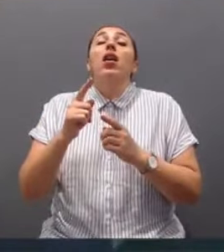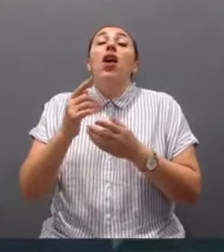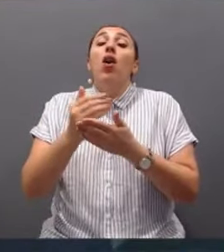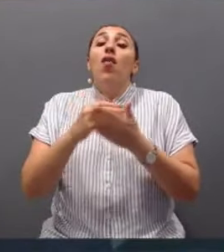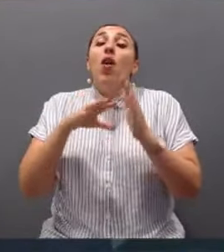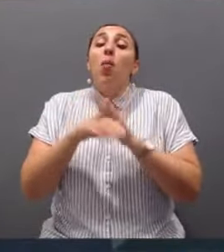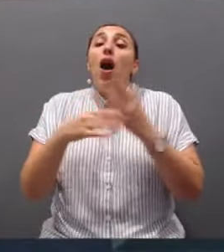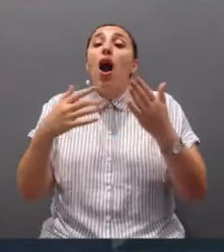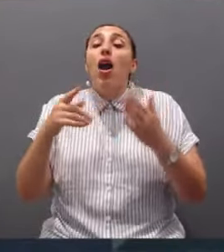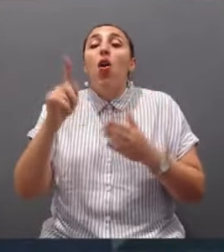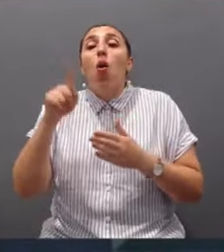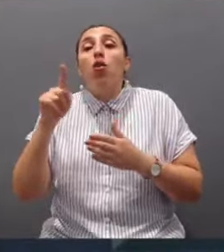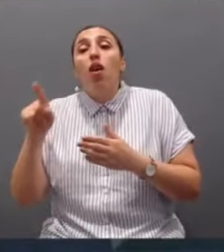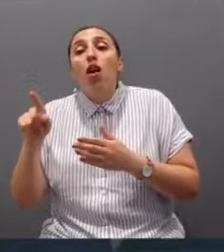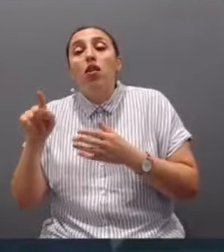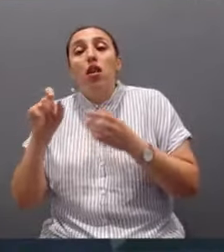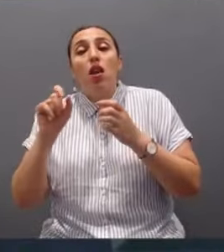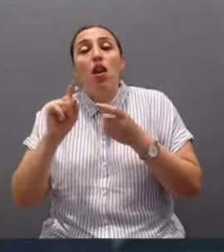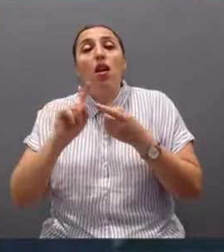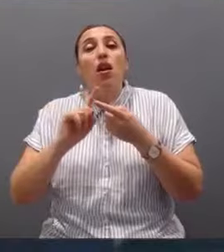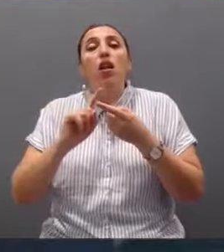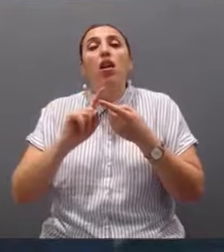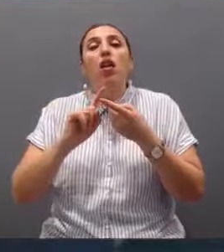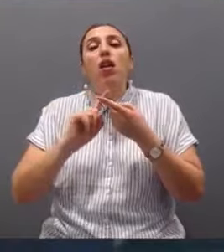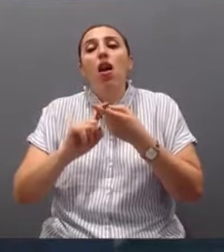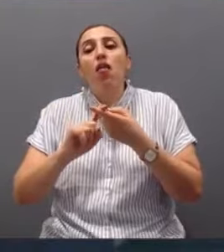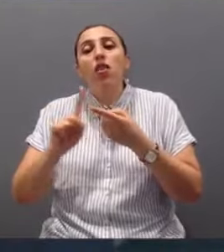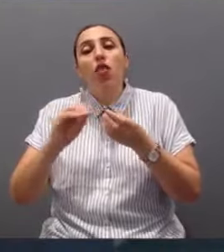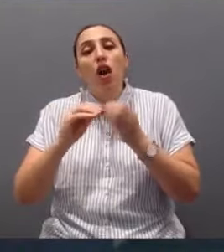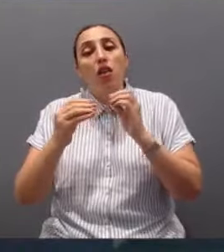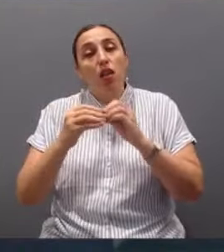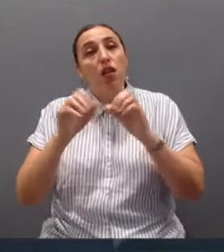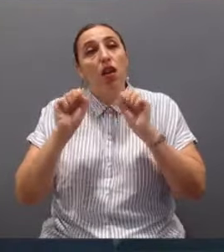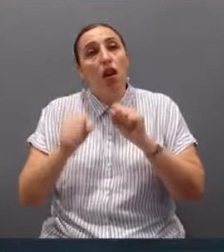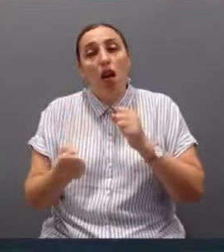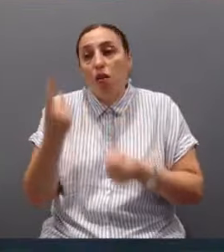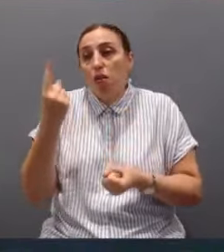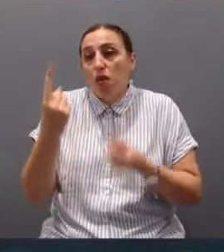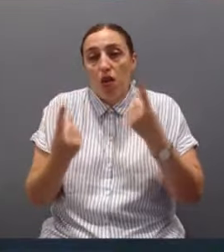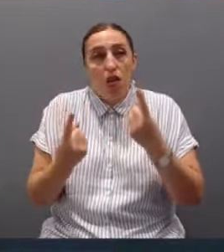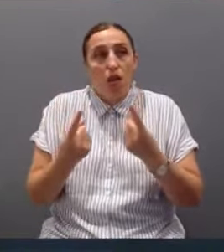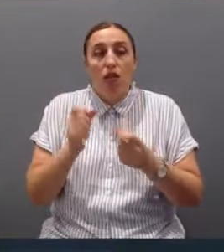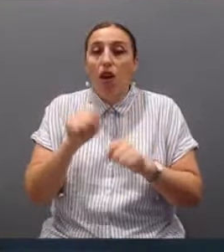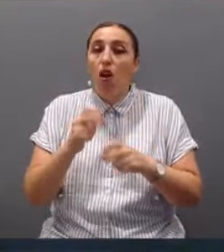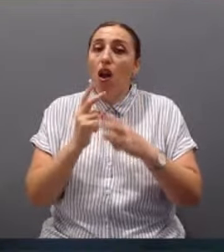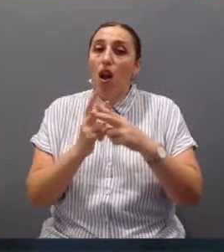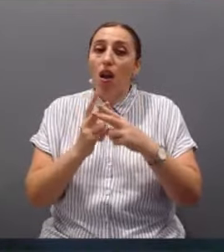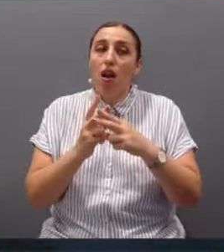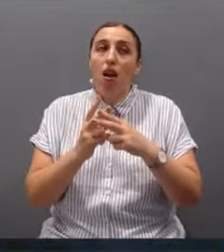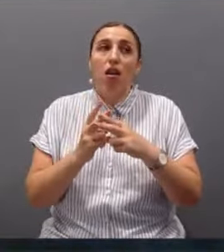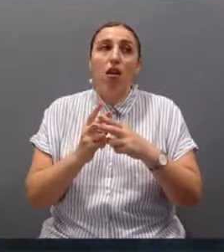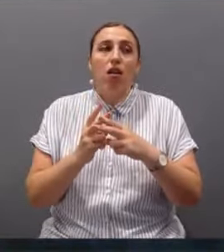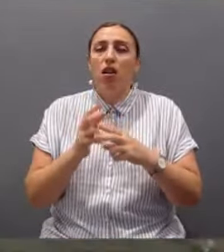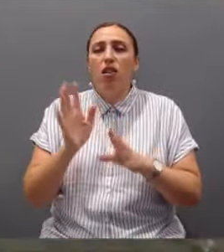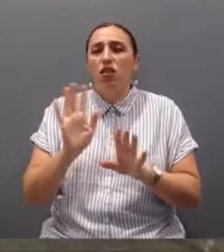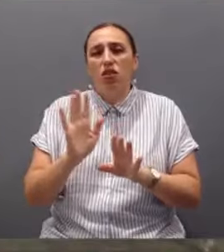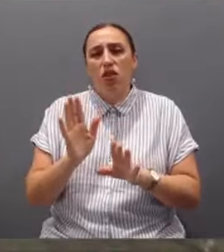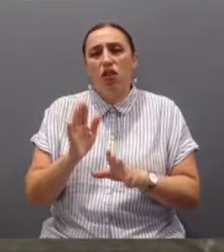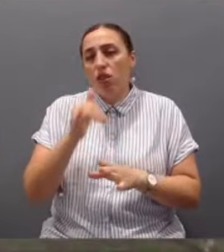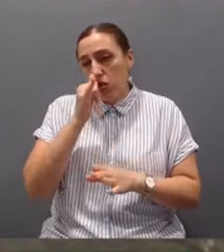կապված կարող է խաչվել եւ ուղղակի քաոսի բերել երկիրը այդ իմաստով։ Շնորհակալություն։ Շնորհակալություն, պարոն Մինասյան, չեմ